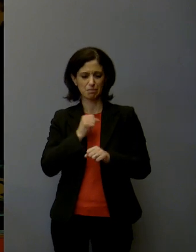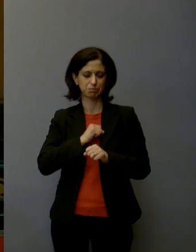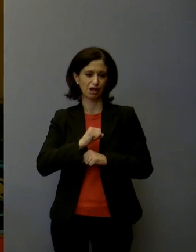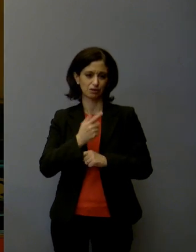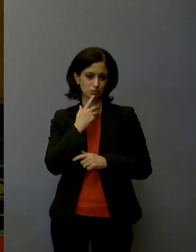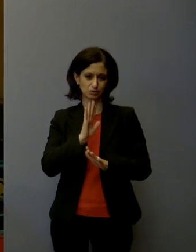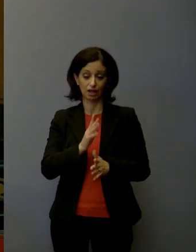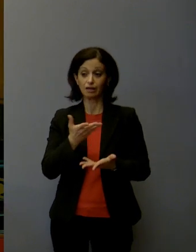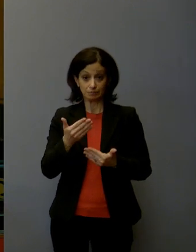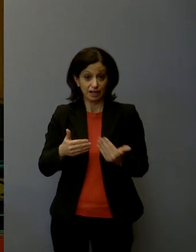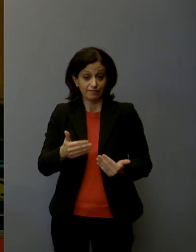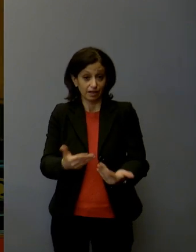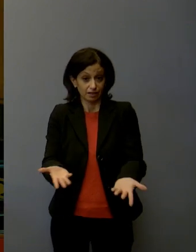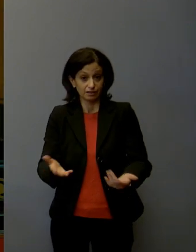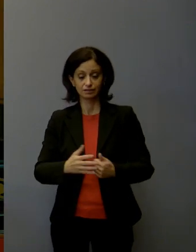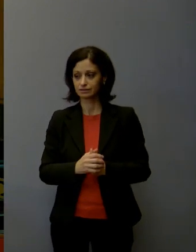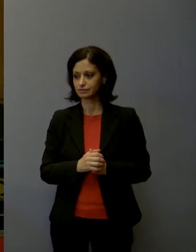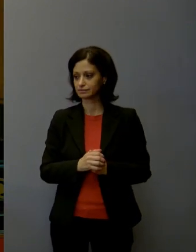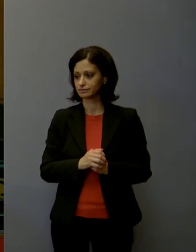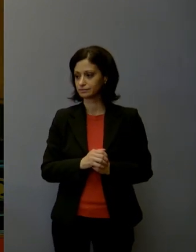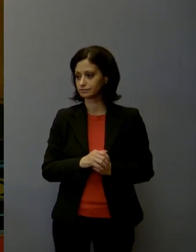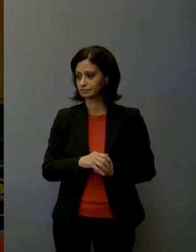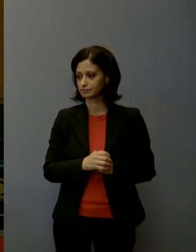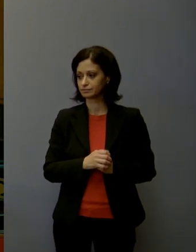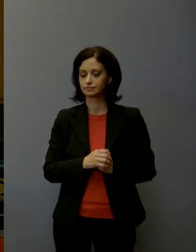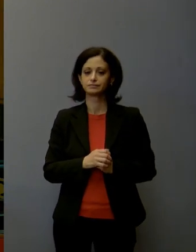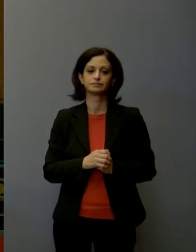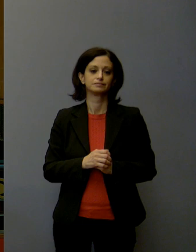E allora prego vada avanti allora